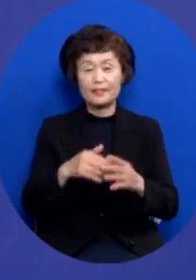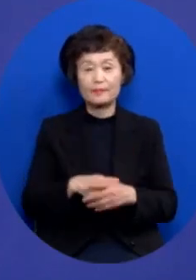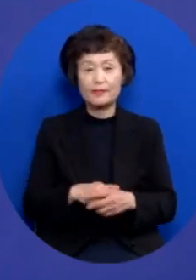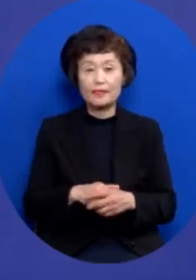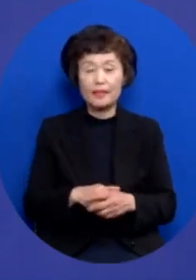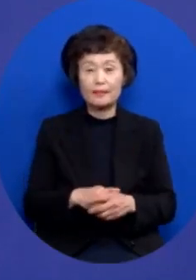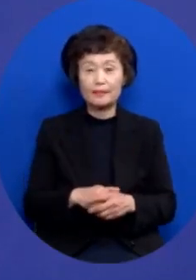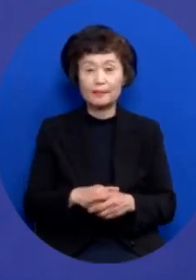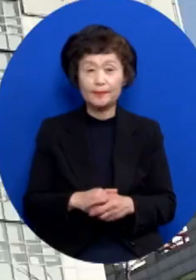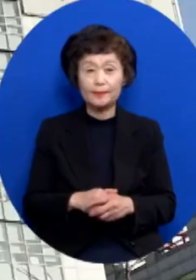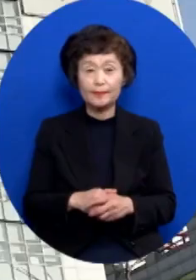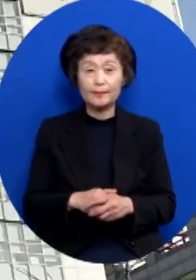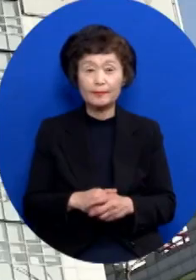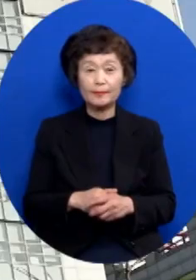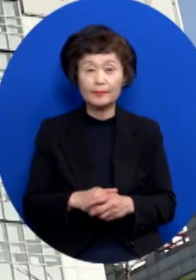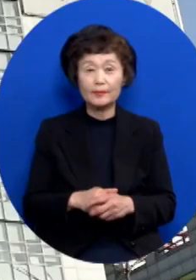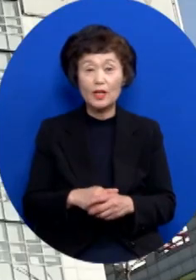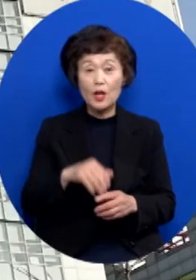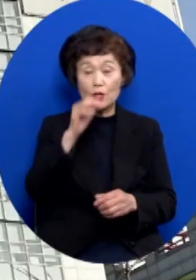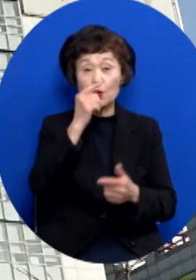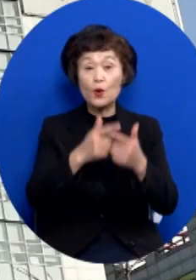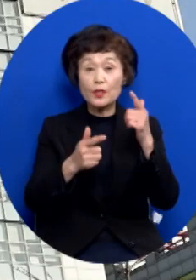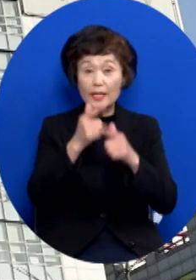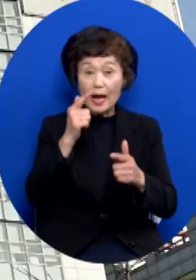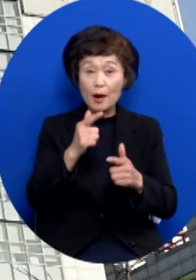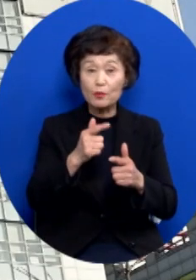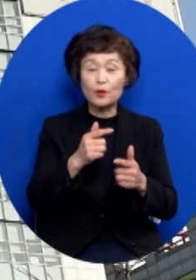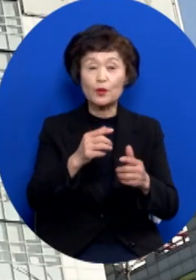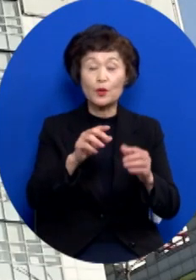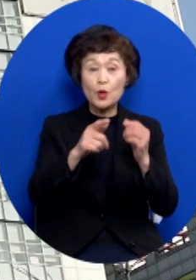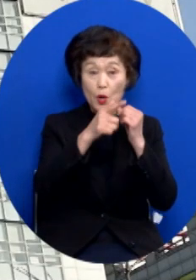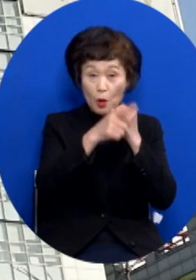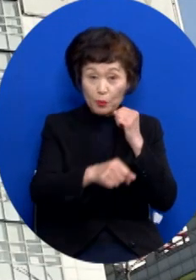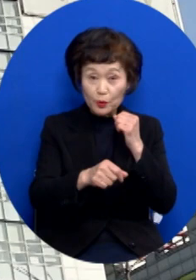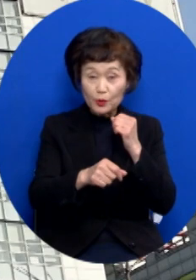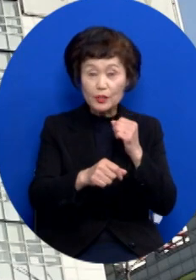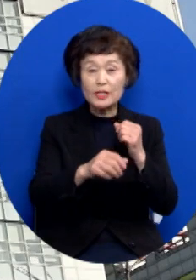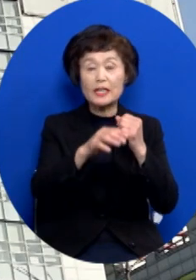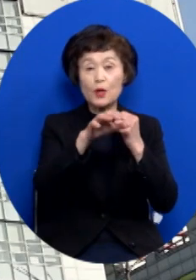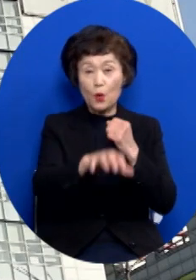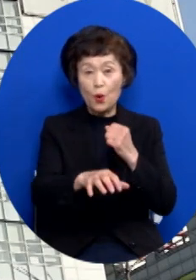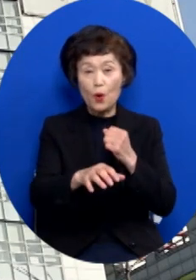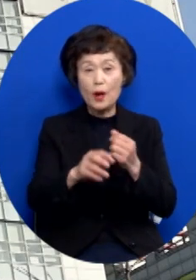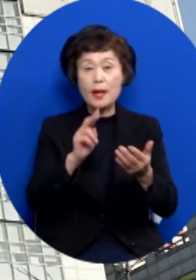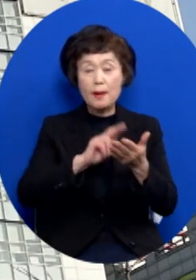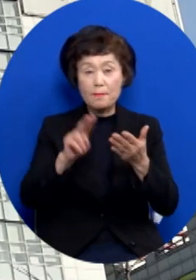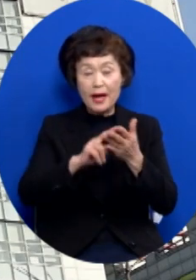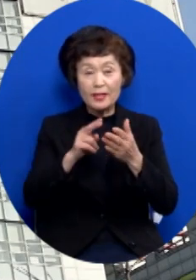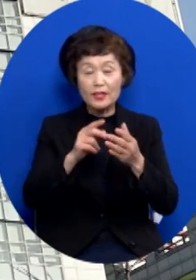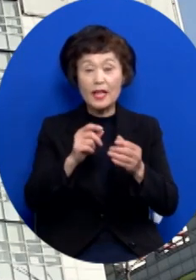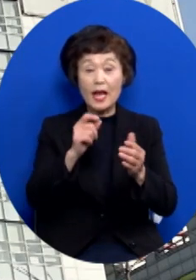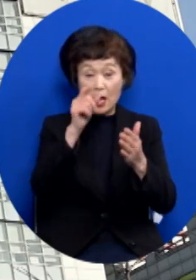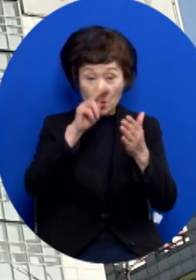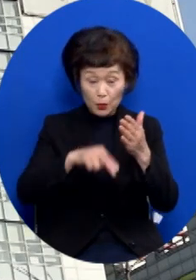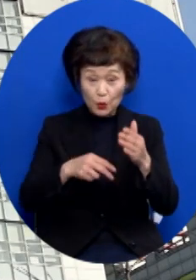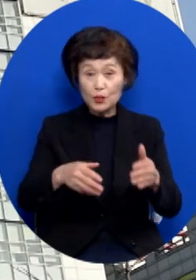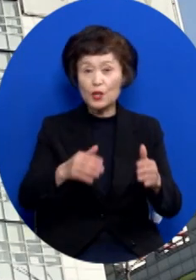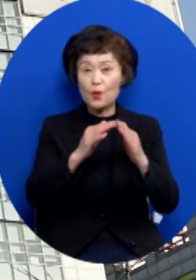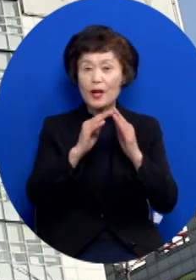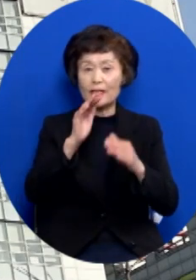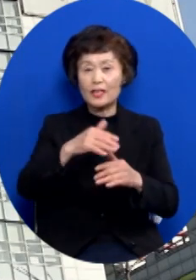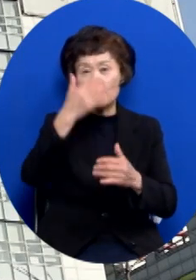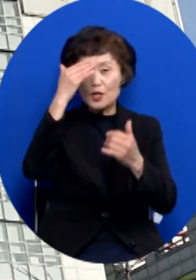오늘의 주요 단신입니다. 좋은나무교회 부설기관 좋은나무만화도서관이 청소년 비전특강을